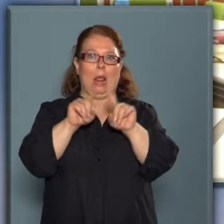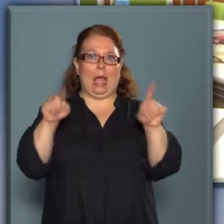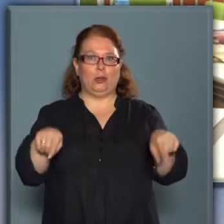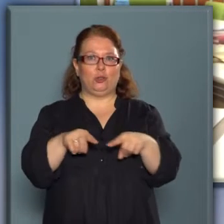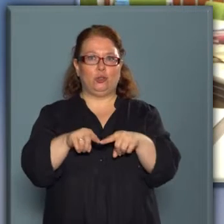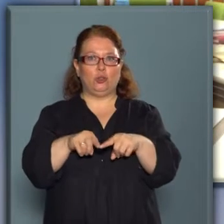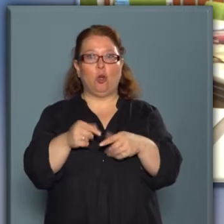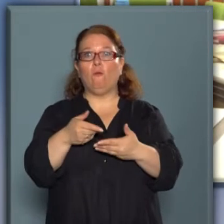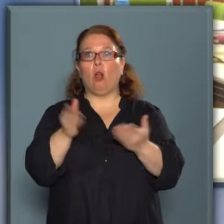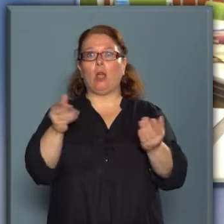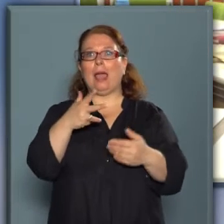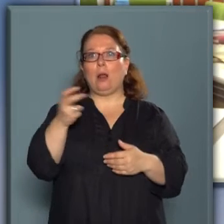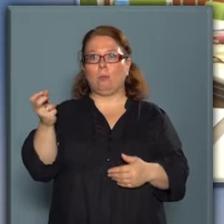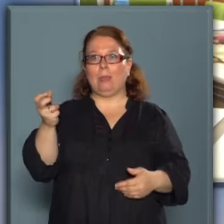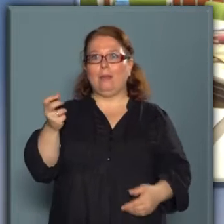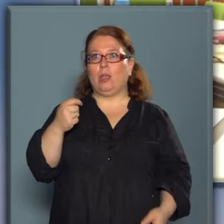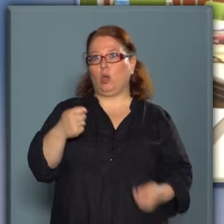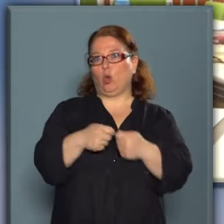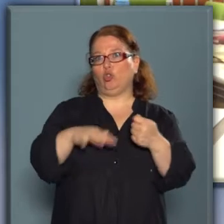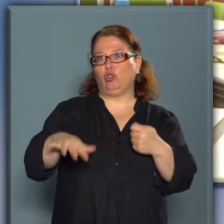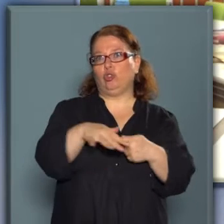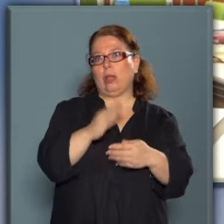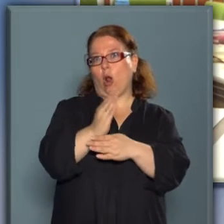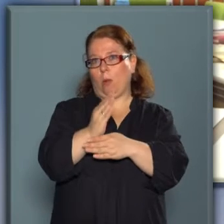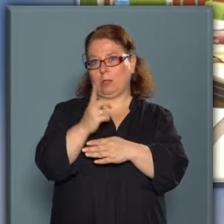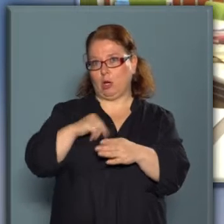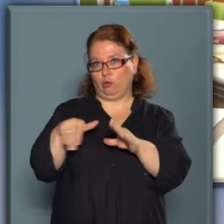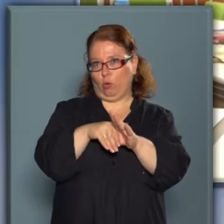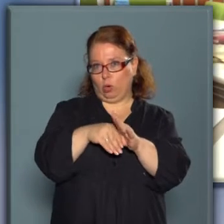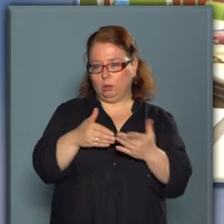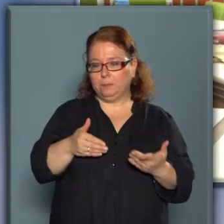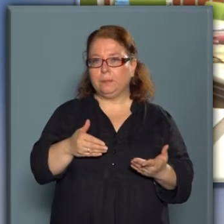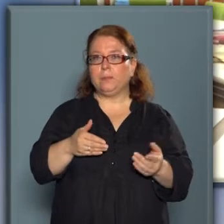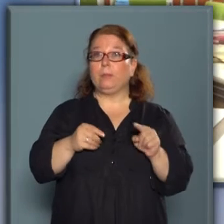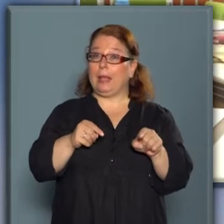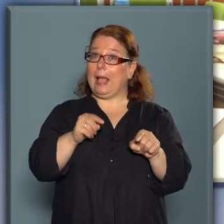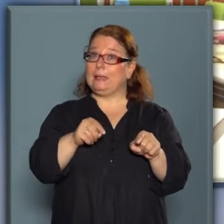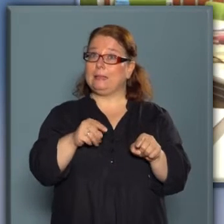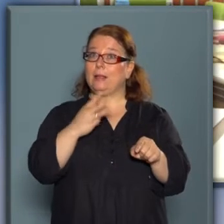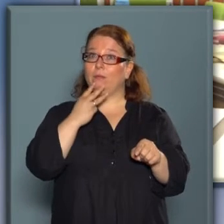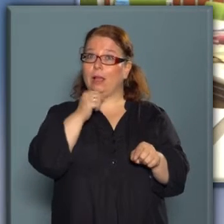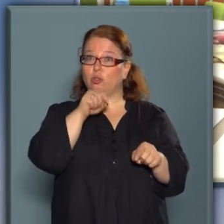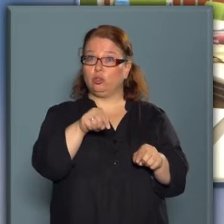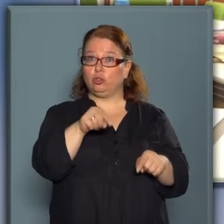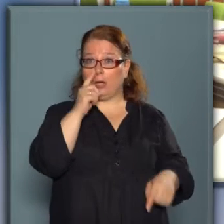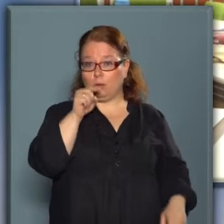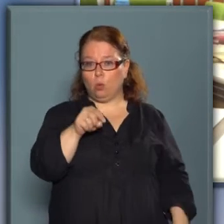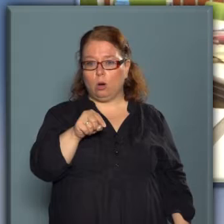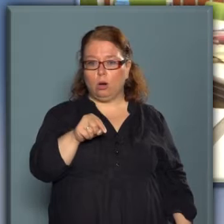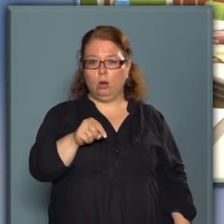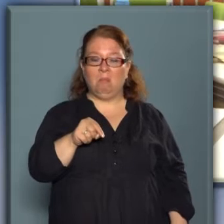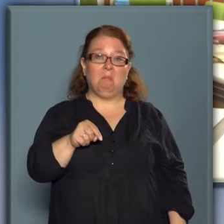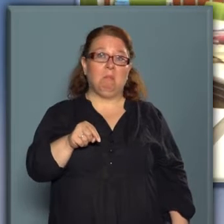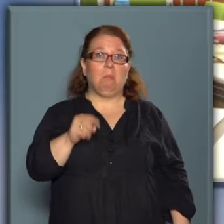igazolás, hogy valaki 3 évig a község alkalmazásában állt, de ő ezt a, nem is